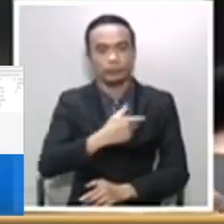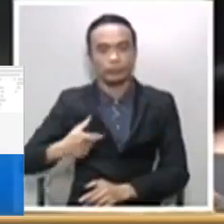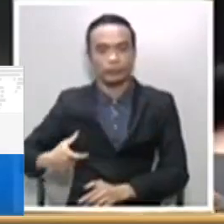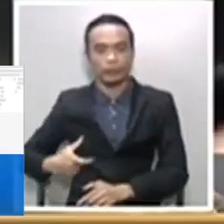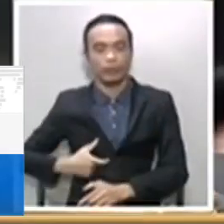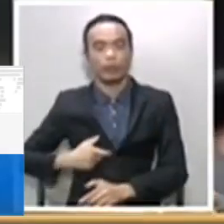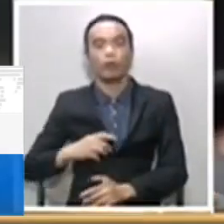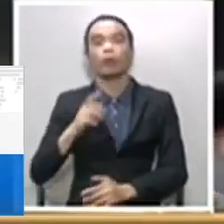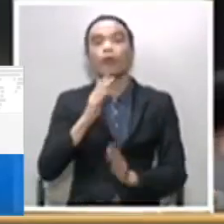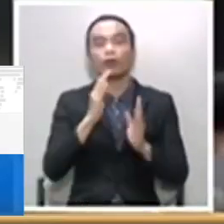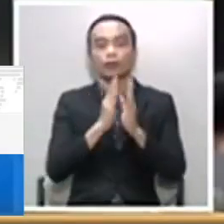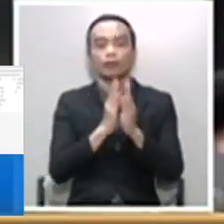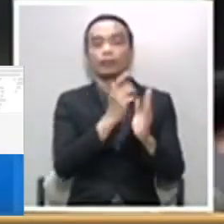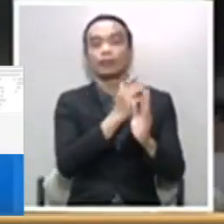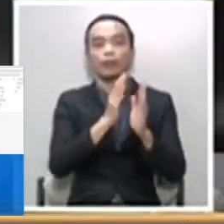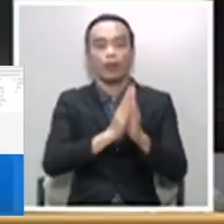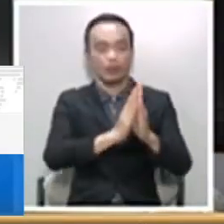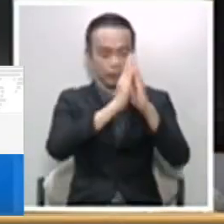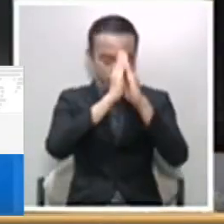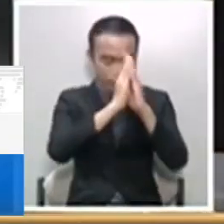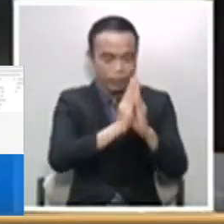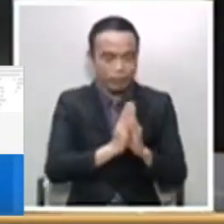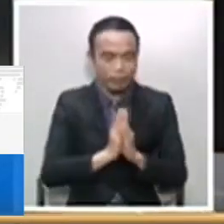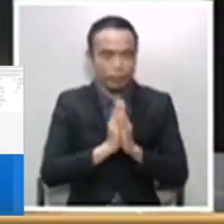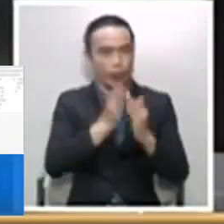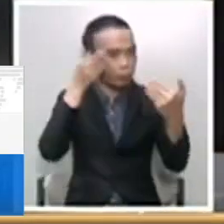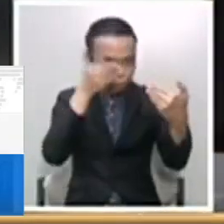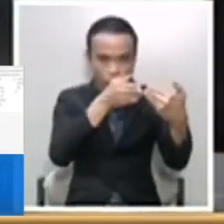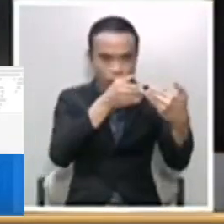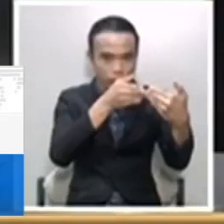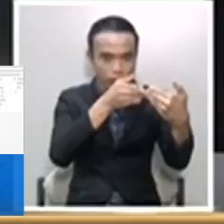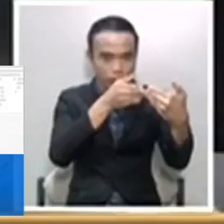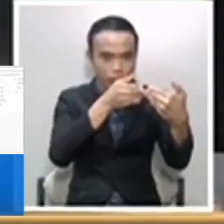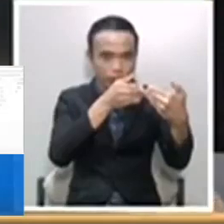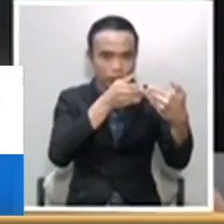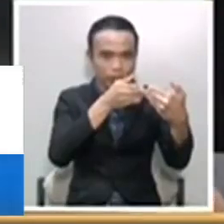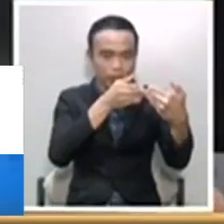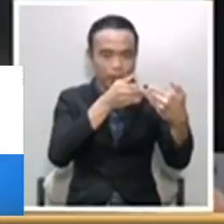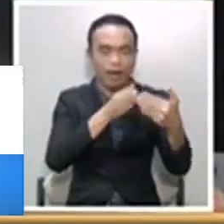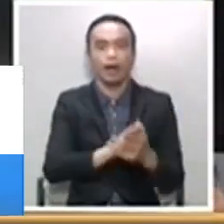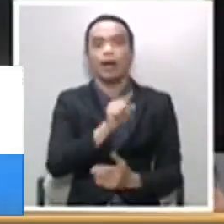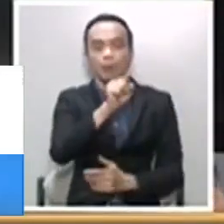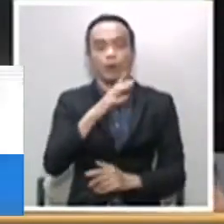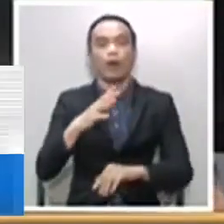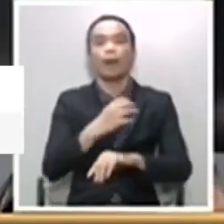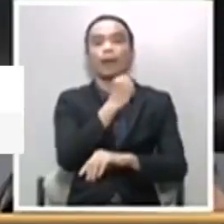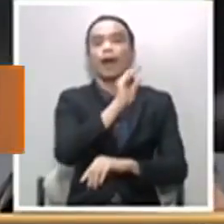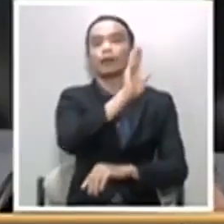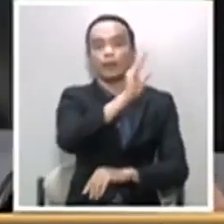าพระพักขององค์พระมหากษัตริย์ซึ่งเป็นเขตพระราชอำนาจโดยเฉพา